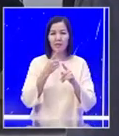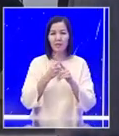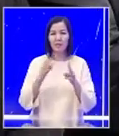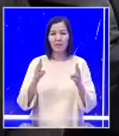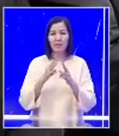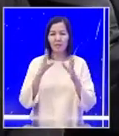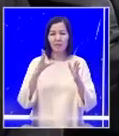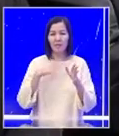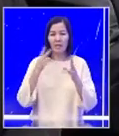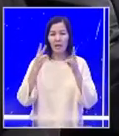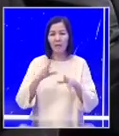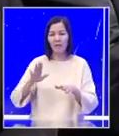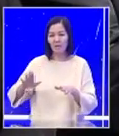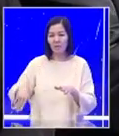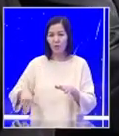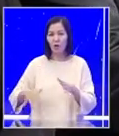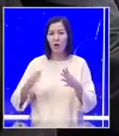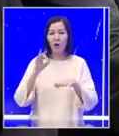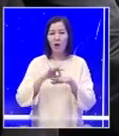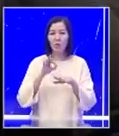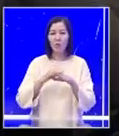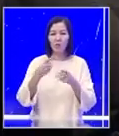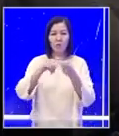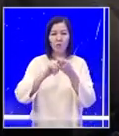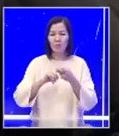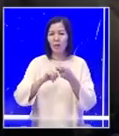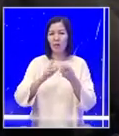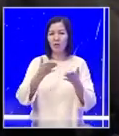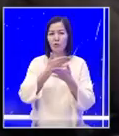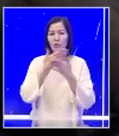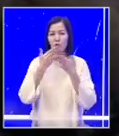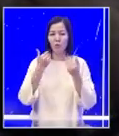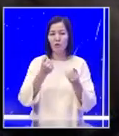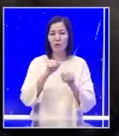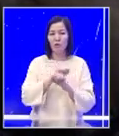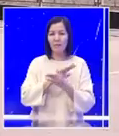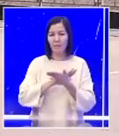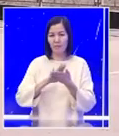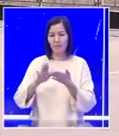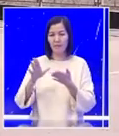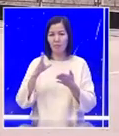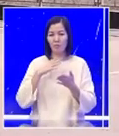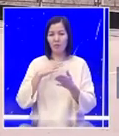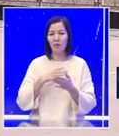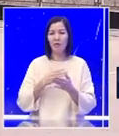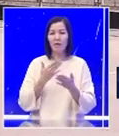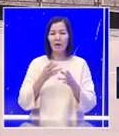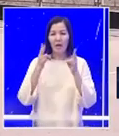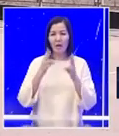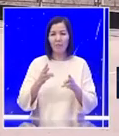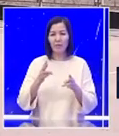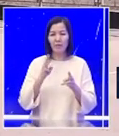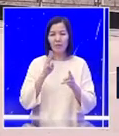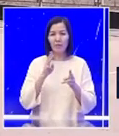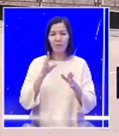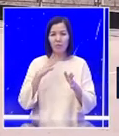да апаттан соң Қызылағашта ауру сырқау жұқпалы індет болдырмағаны мойындалды. Сол кезде 98